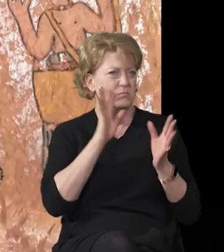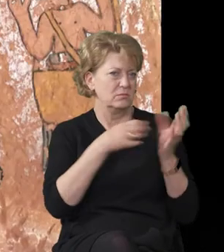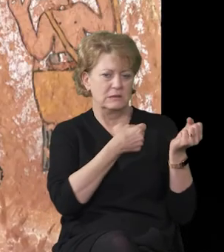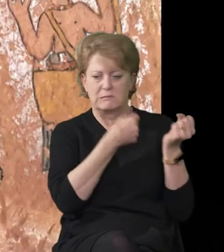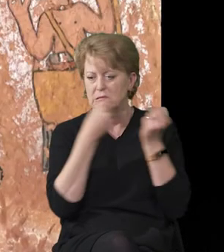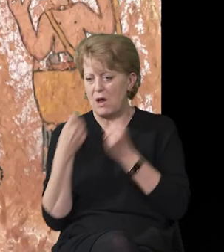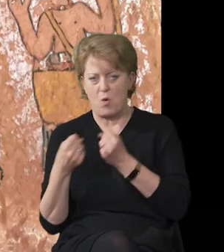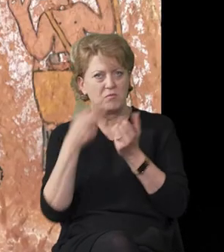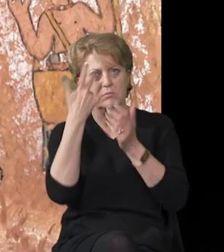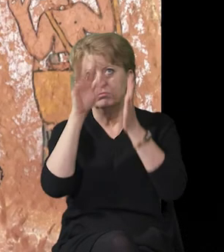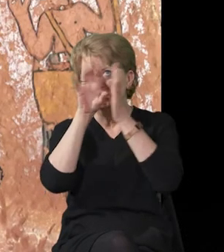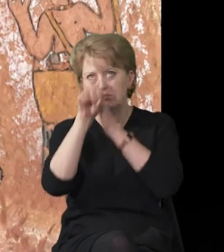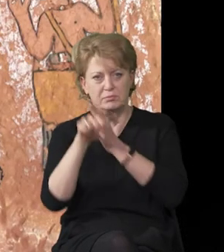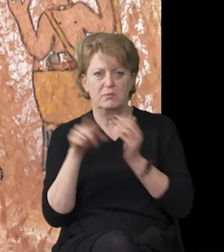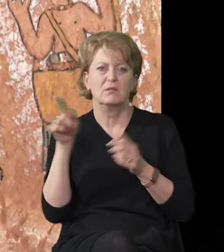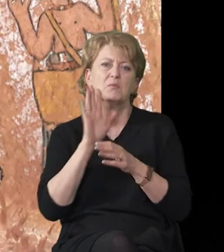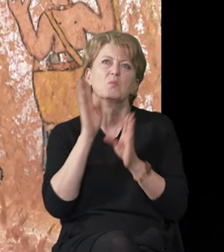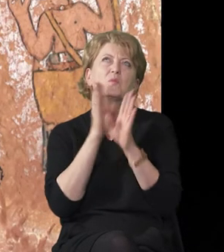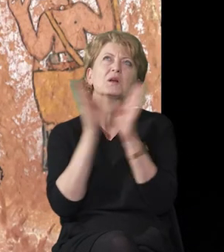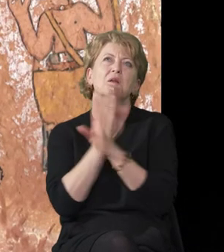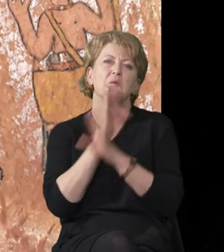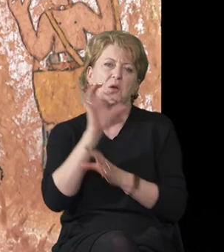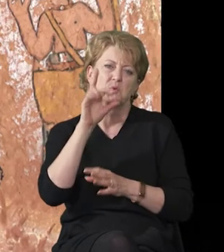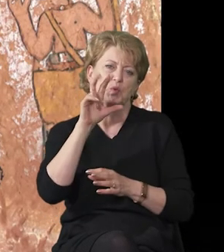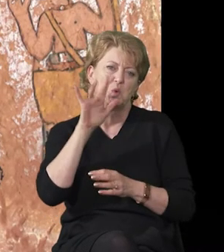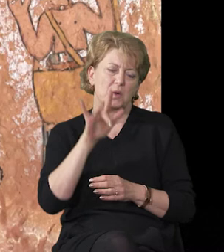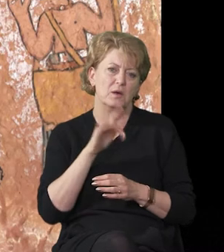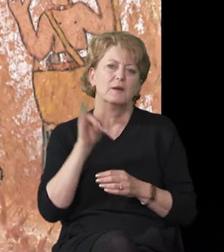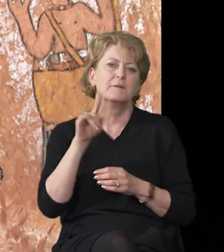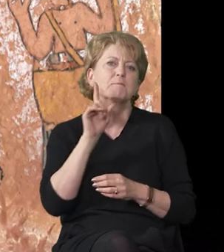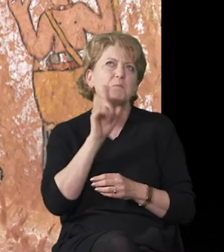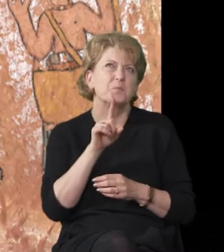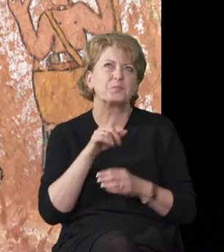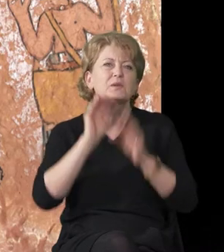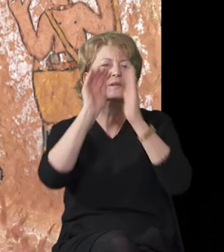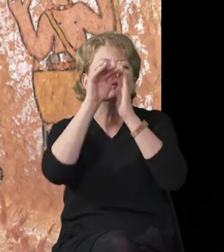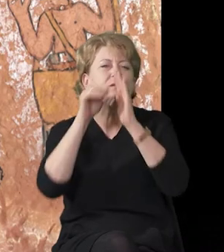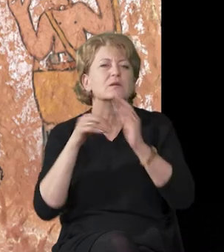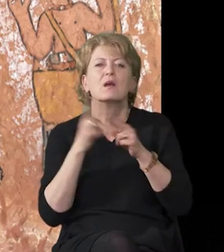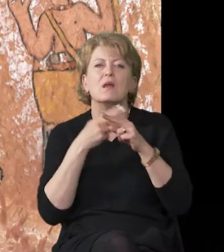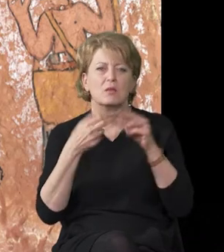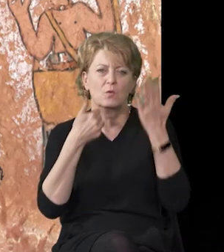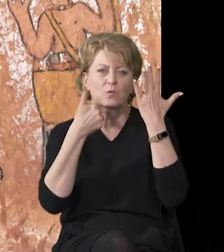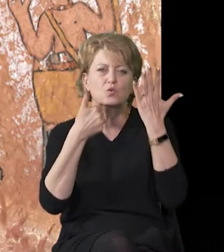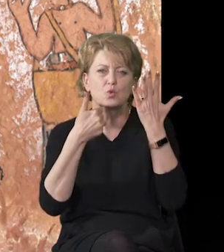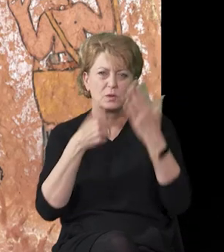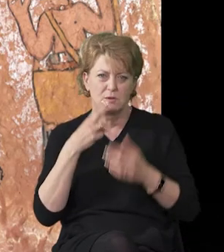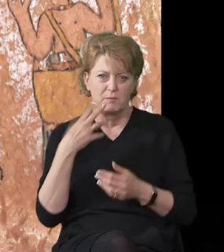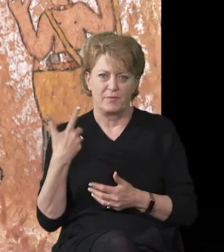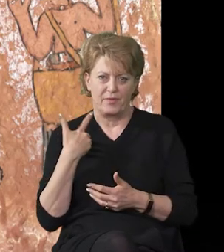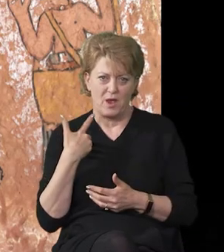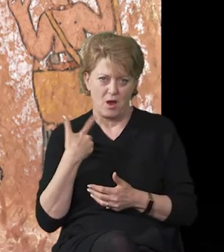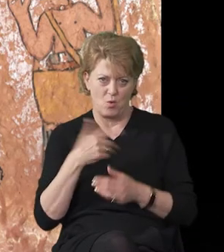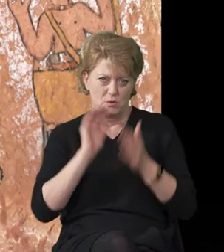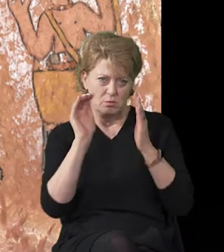świetnie same konserwują, a sam kościół został wydrążony ponoć w VI wieku. To jest właśnie patron tego kościoła,